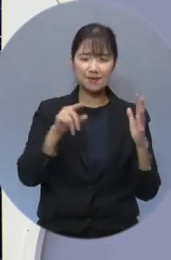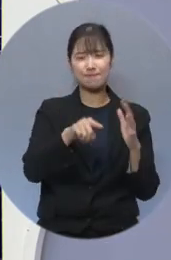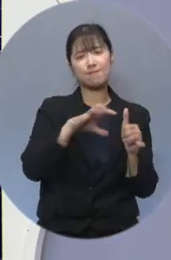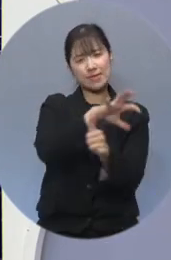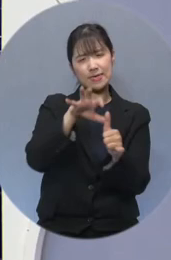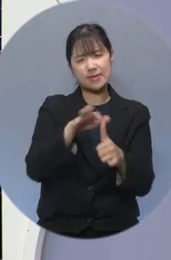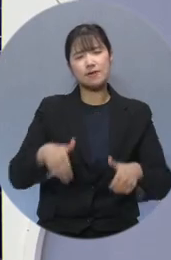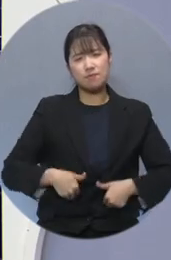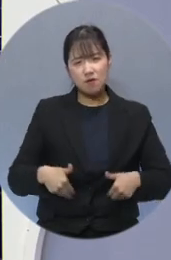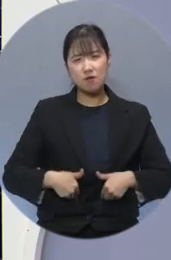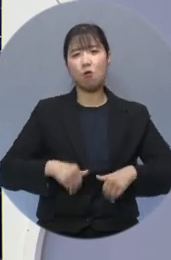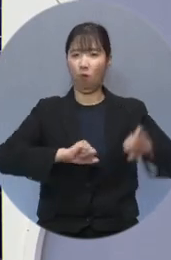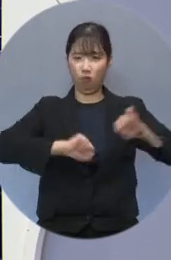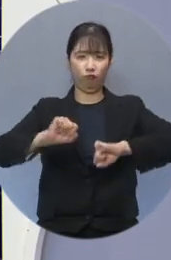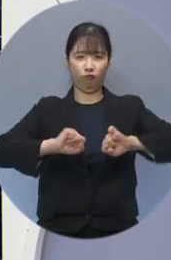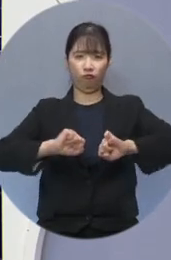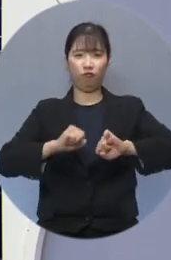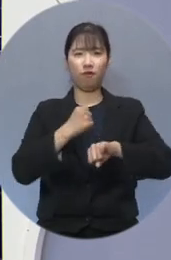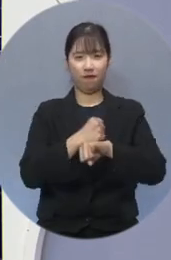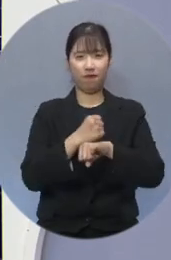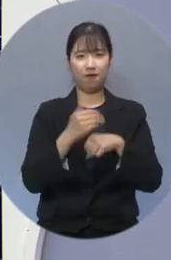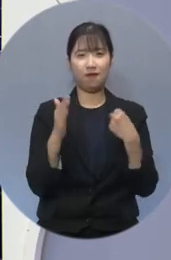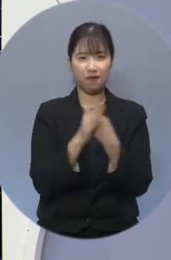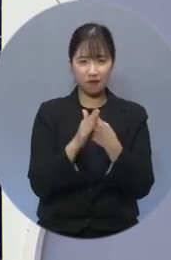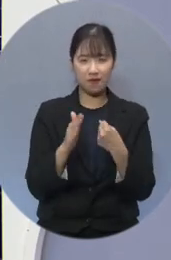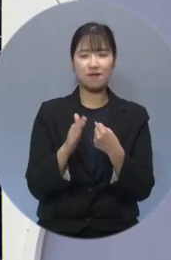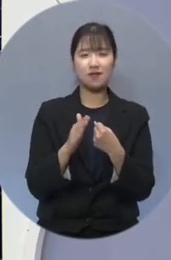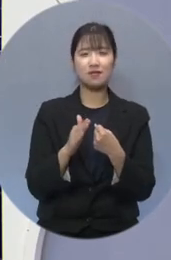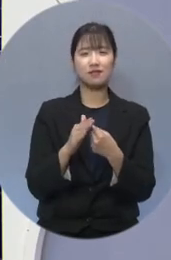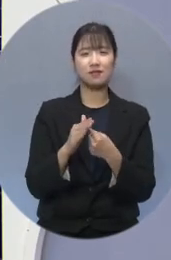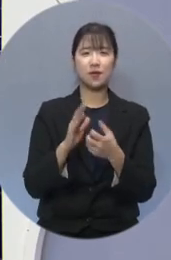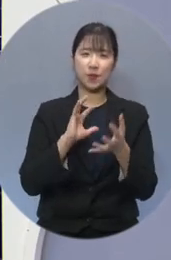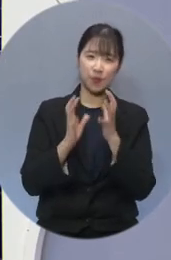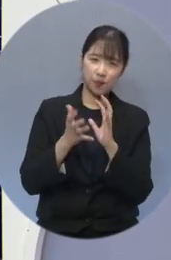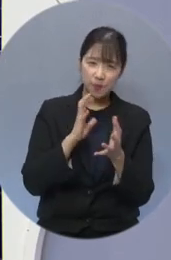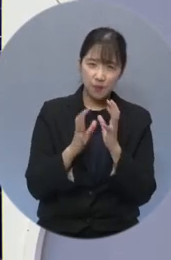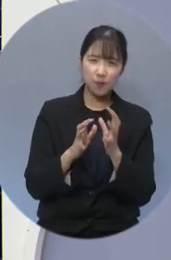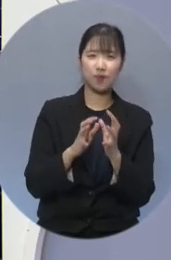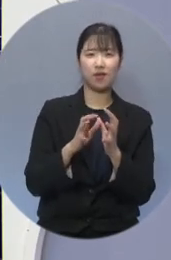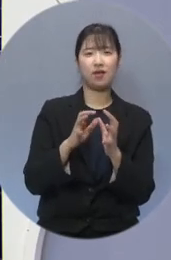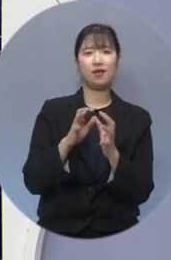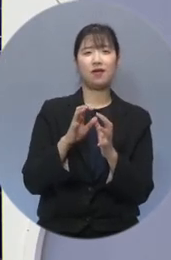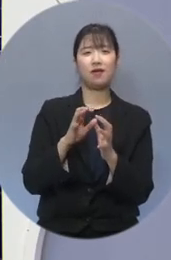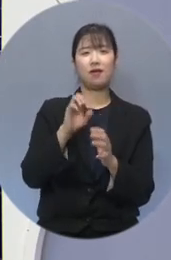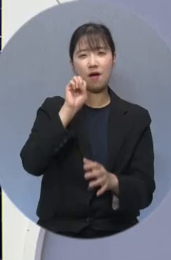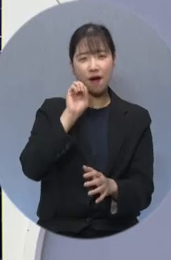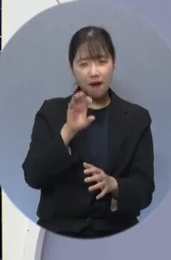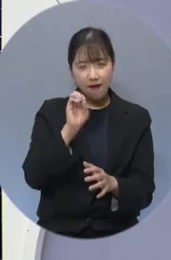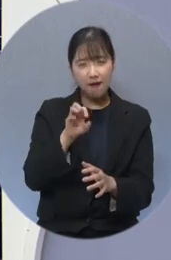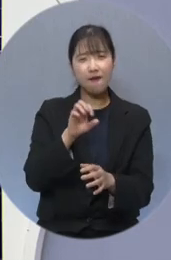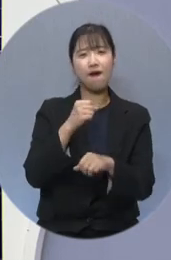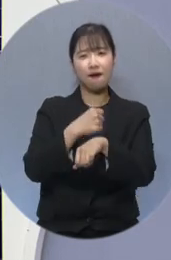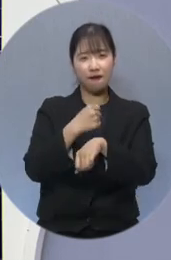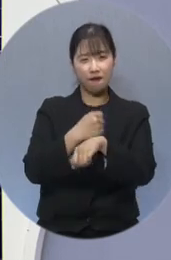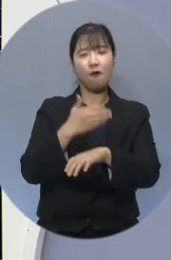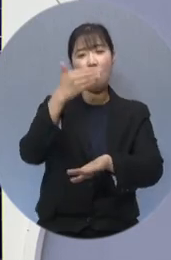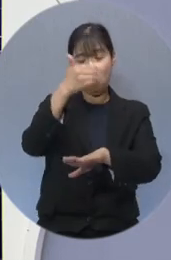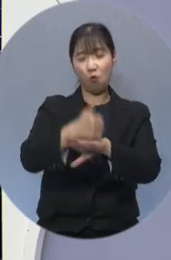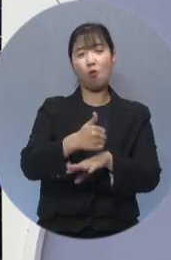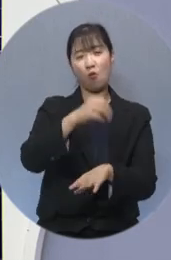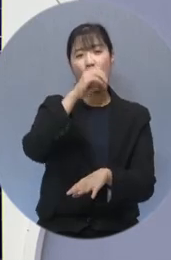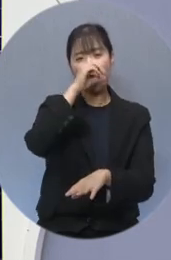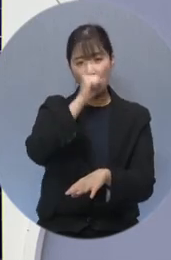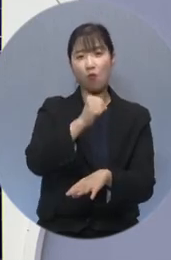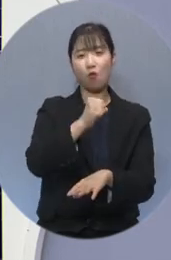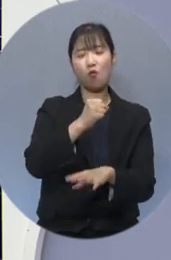일어났고 그래서 저희들이 광역단체도 설득을 하고 또 해당 업체도 끊임없이 설득을 해서 좋은 사례를